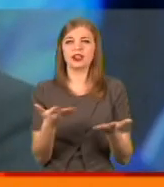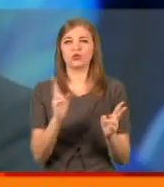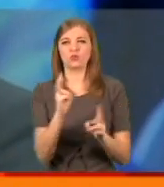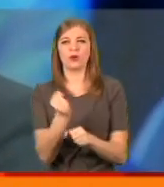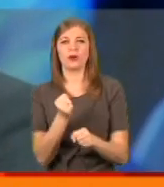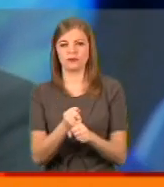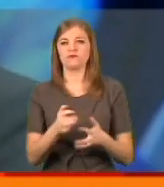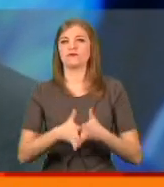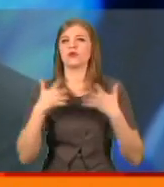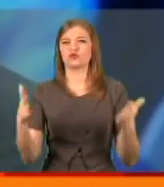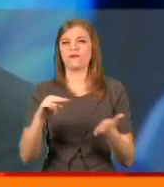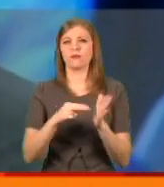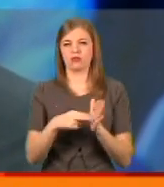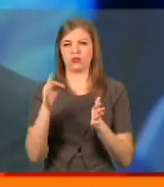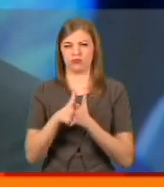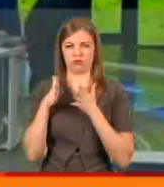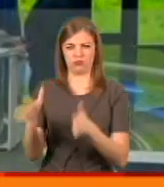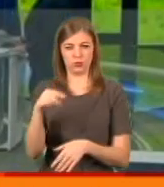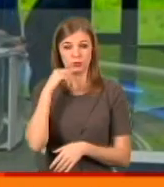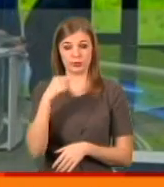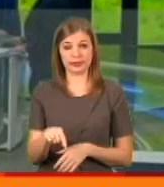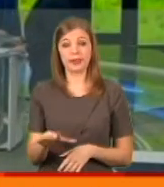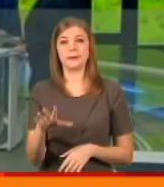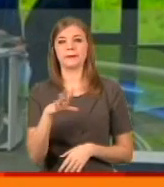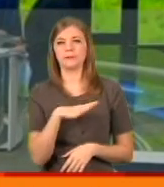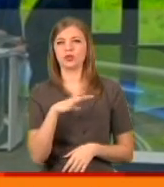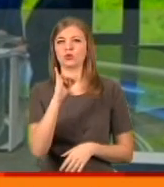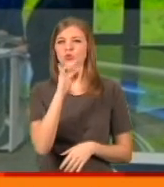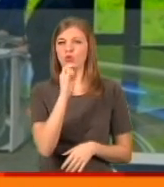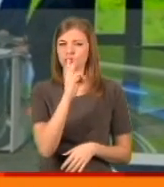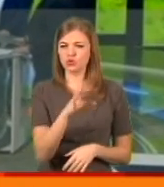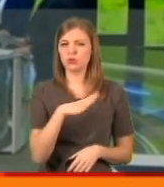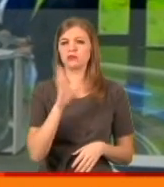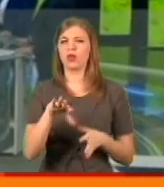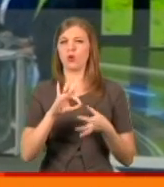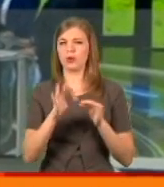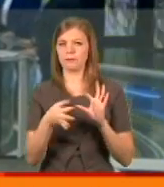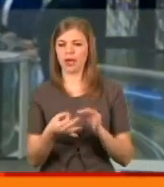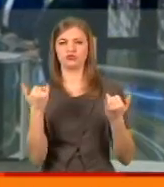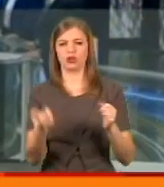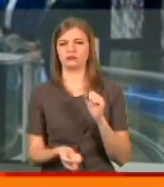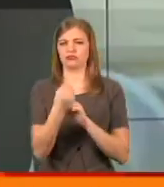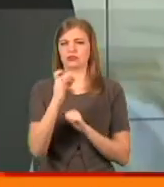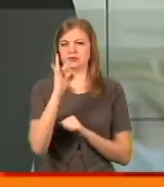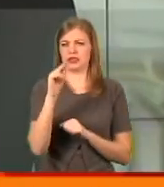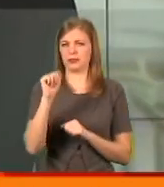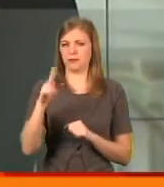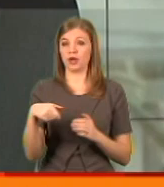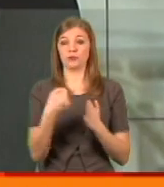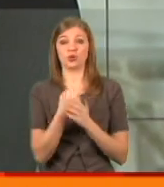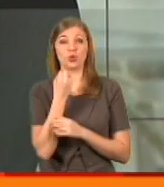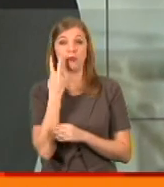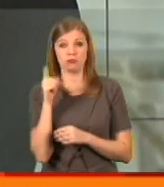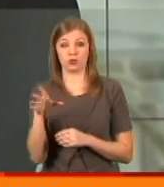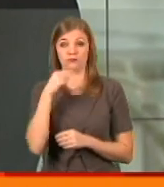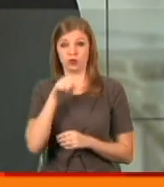разработанного большого плана по дискредитации России. Был Родченко, потом была Олимпиада, сейчас появляется Скрипаль. До обіду в РФ,